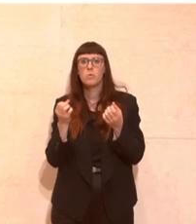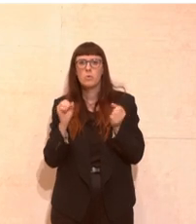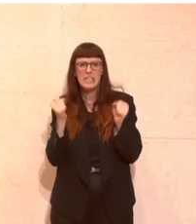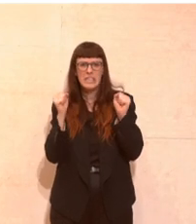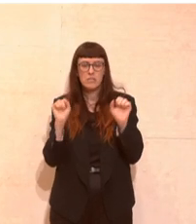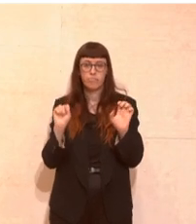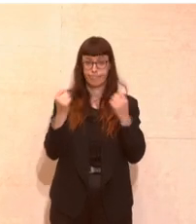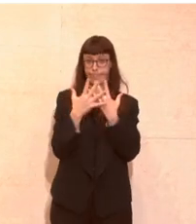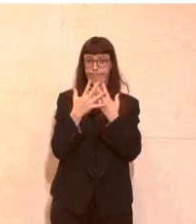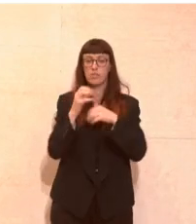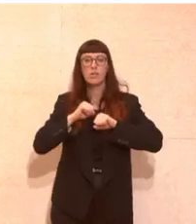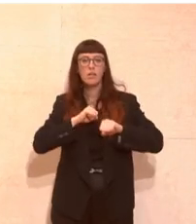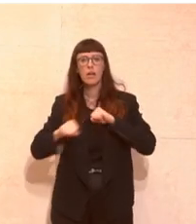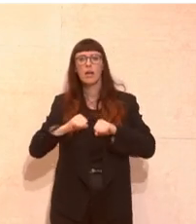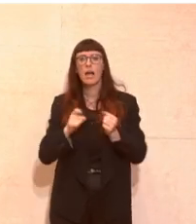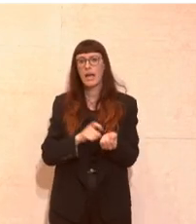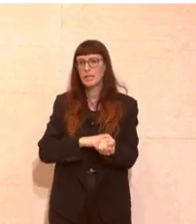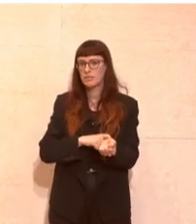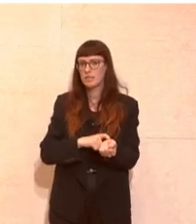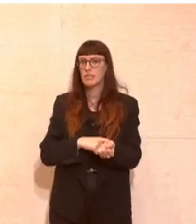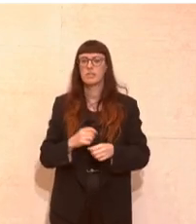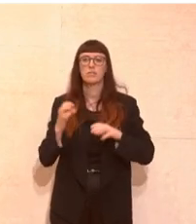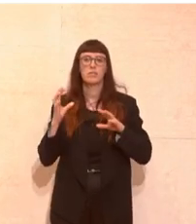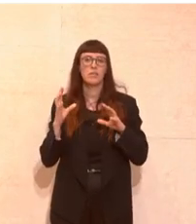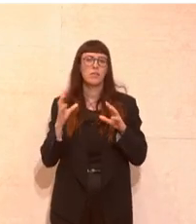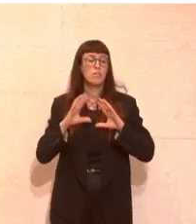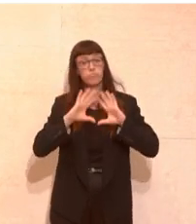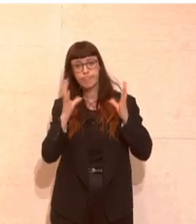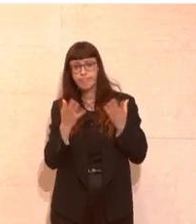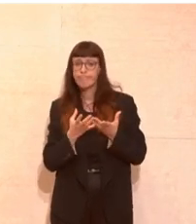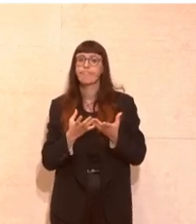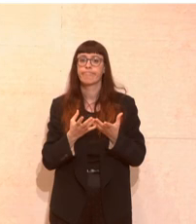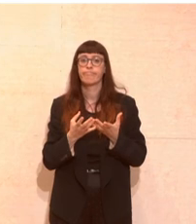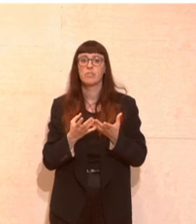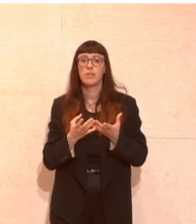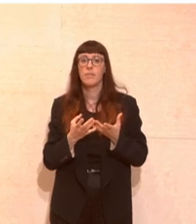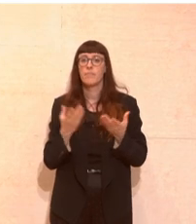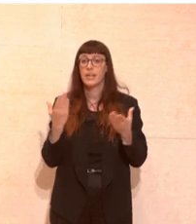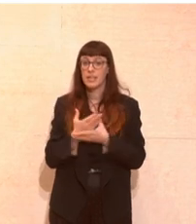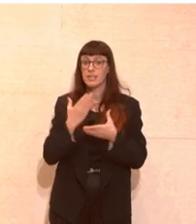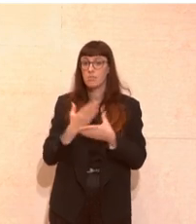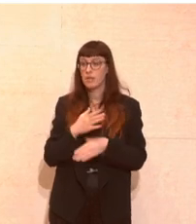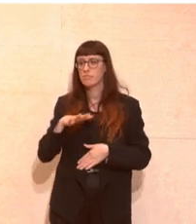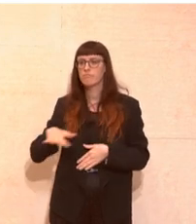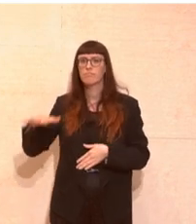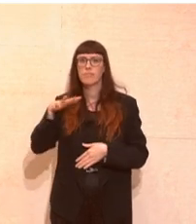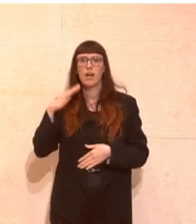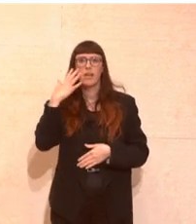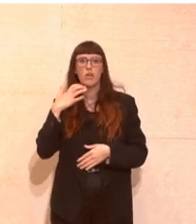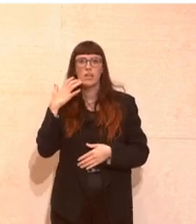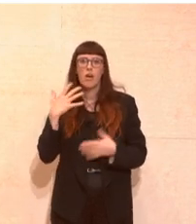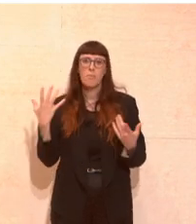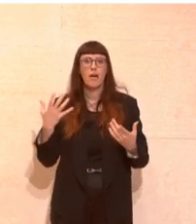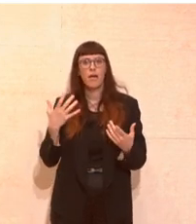hyperactivité motrice. Malheureusement aussi beaucoup plus d'abus de substances, et souvent pour s'automédiquer, c'est-à-dire plus d'alcool, de